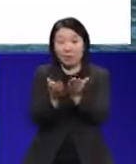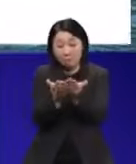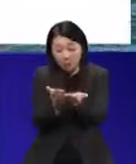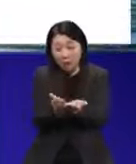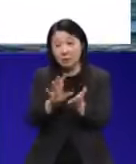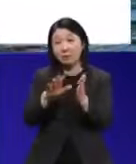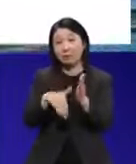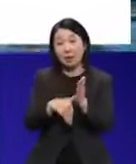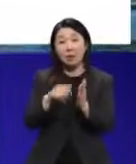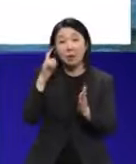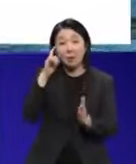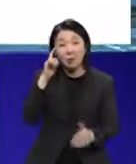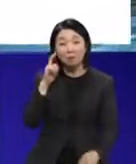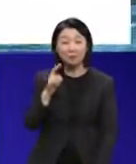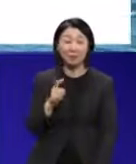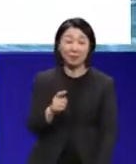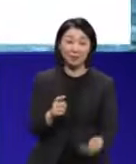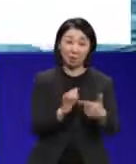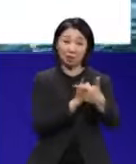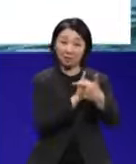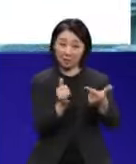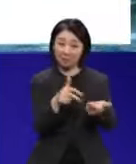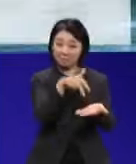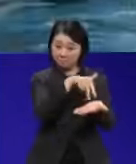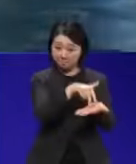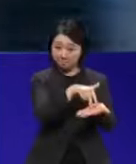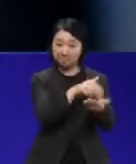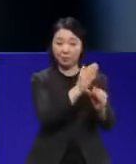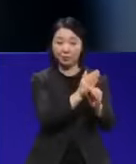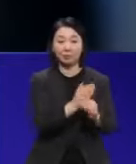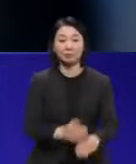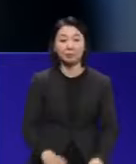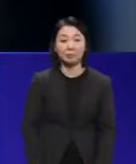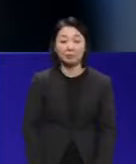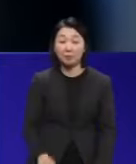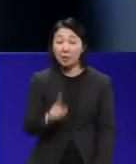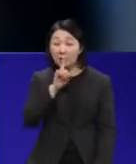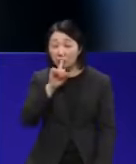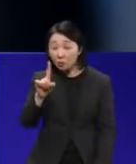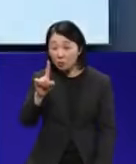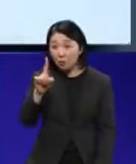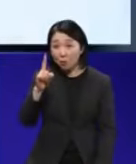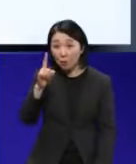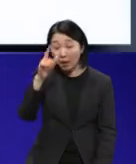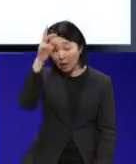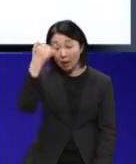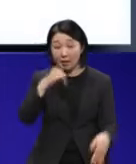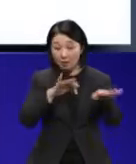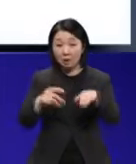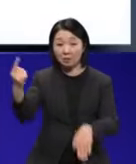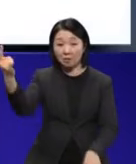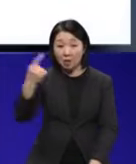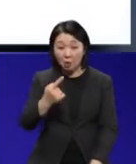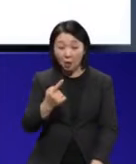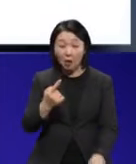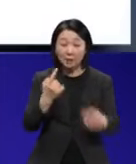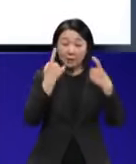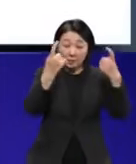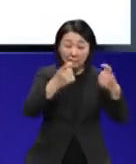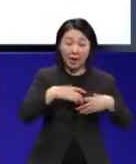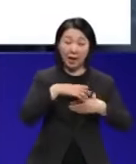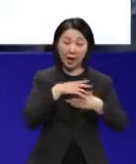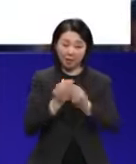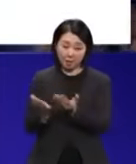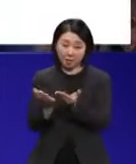당시 곡도 유권자 여섯 명이 타고 있었습니다 신고를 받고 출동한 해경은 유람선을 안전한 해역으로